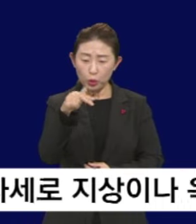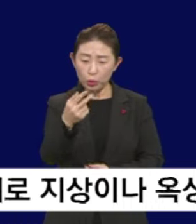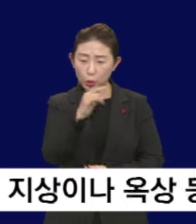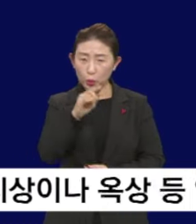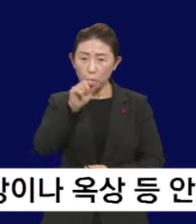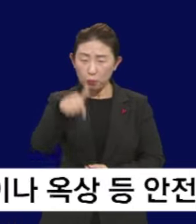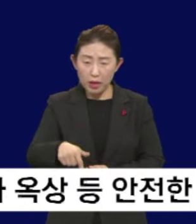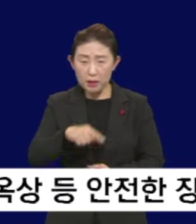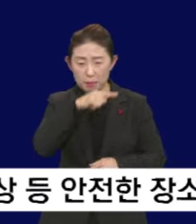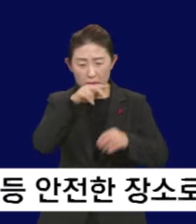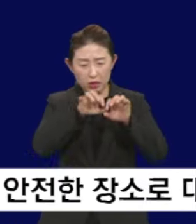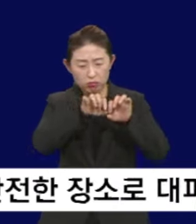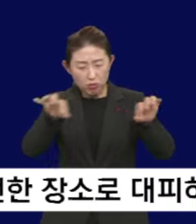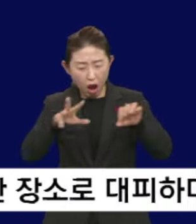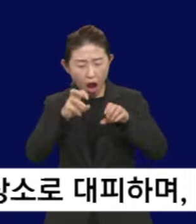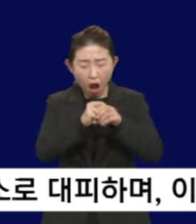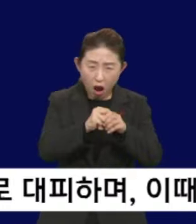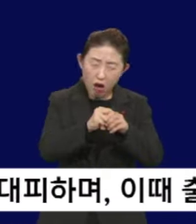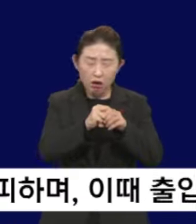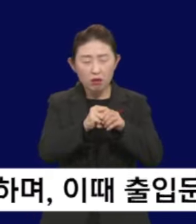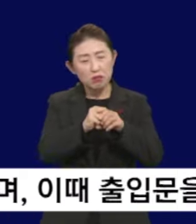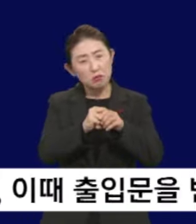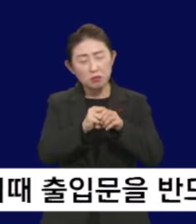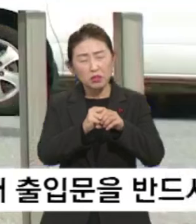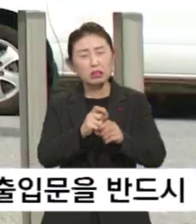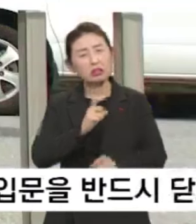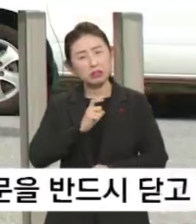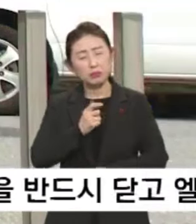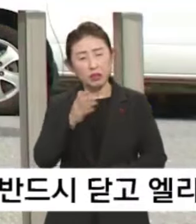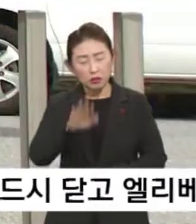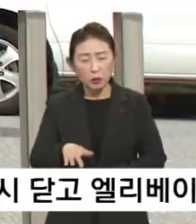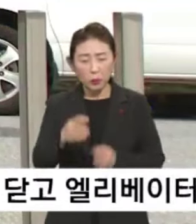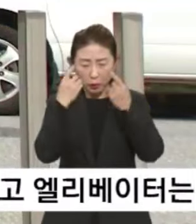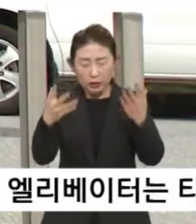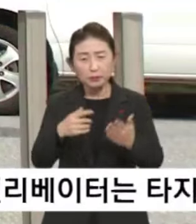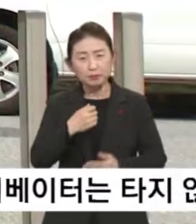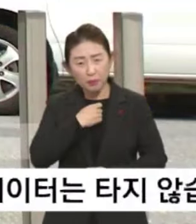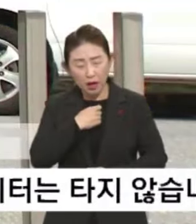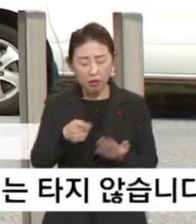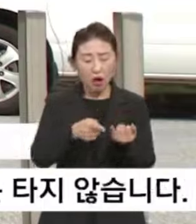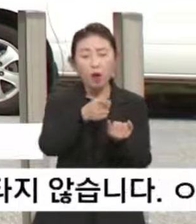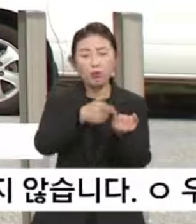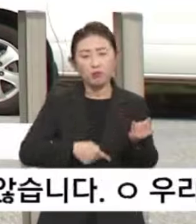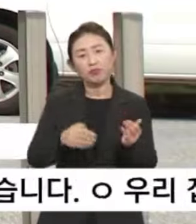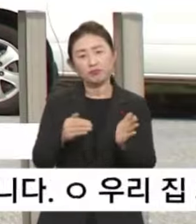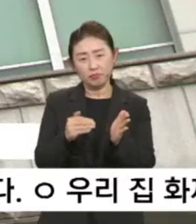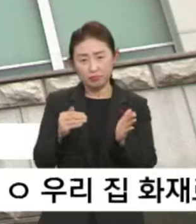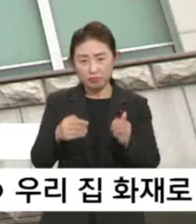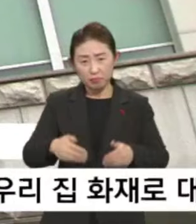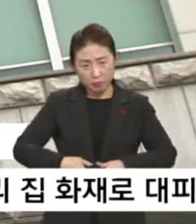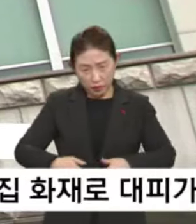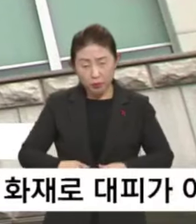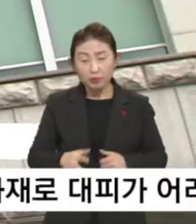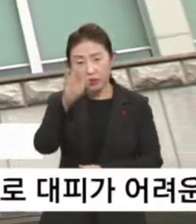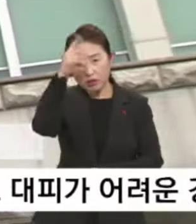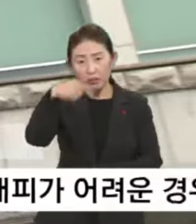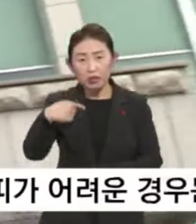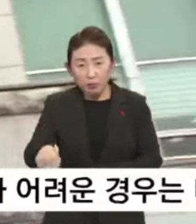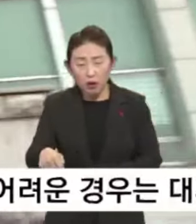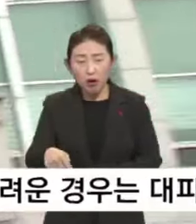사이는 부검 결과를 확인해야 알수 있을 것이라 말했습니다 경찰은의 부검 결과와 진료 기록 등을 토대로